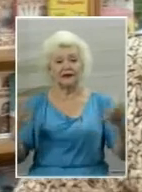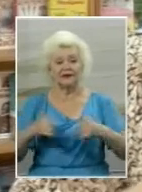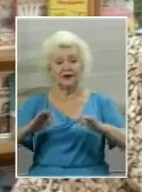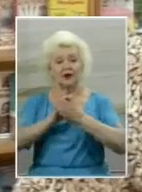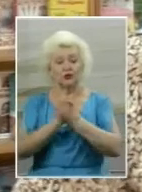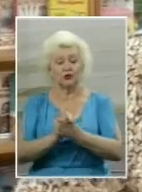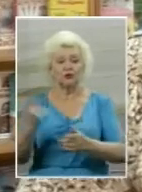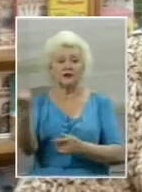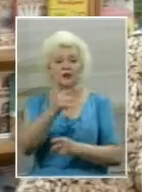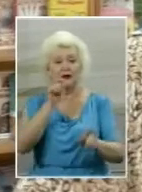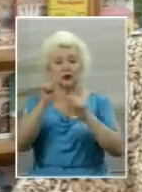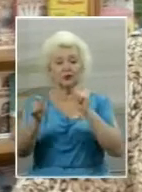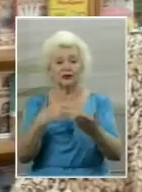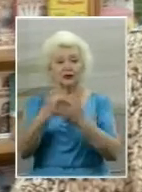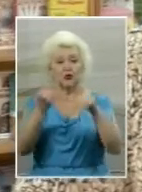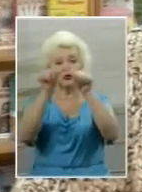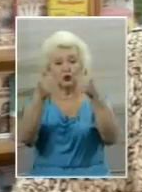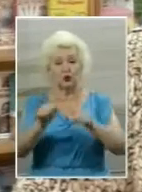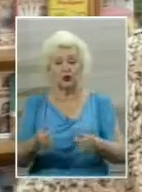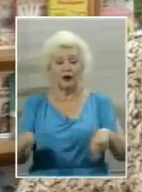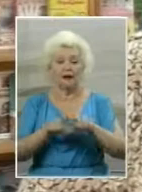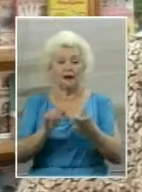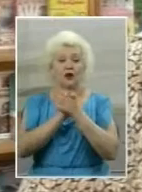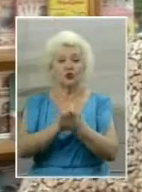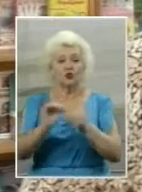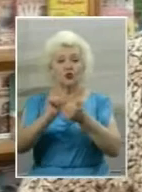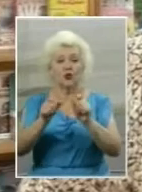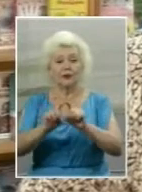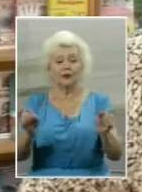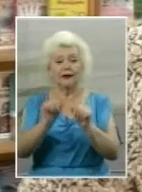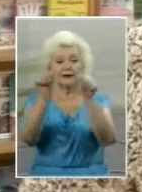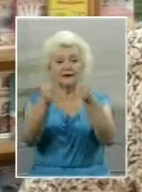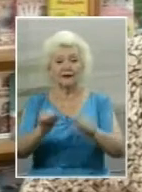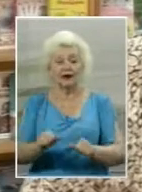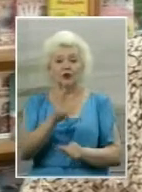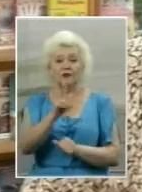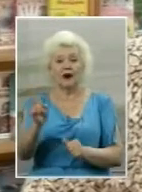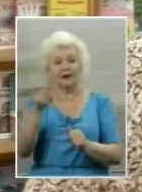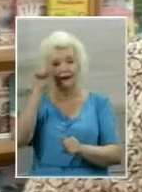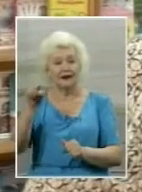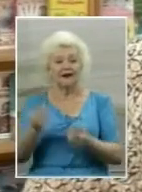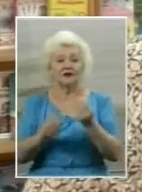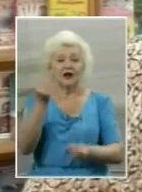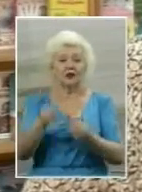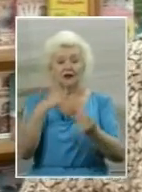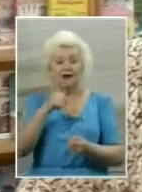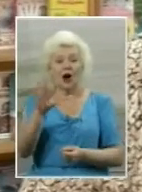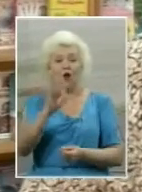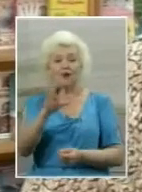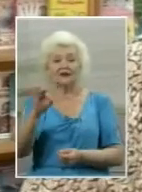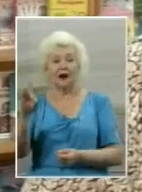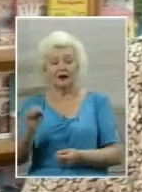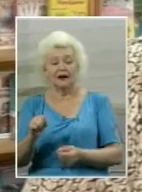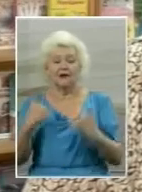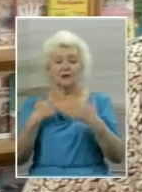вперше подарували мені оцю от штучку, як другу бібліотеки, статуетку або, я не знаю, як вони жартома кажуть, Оскара. Для мене